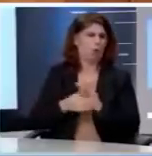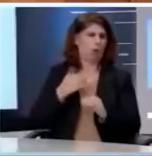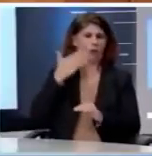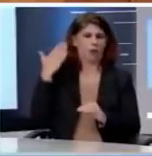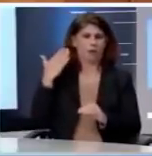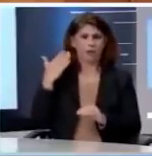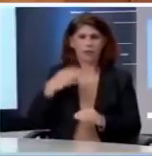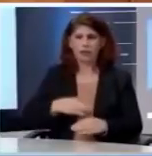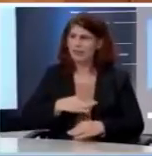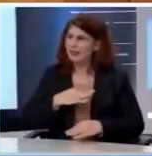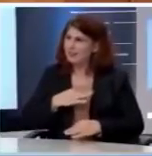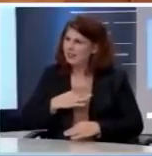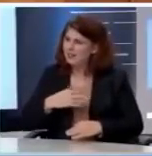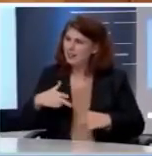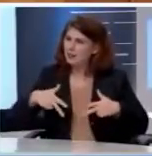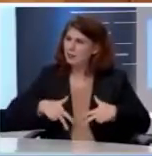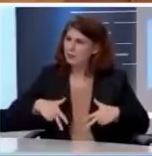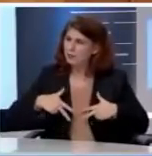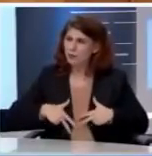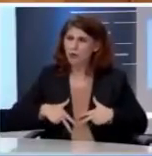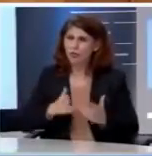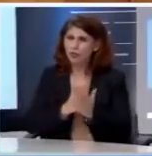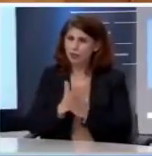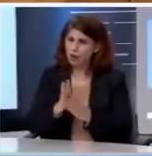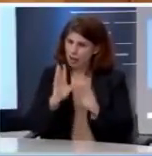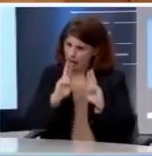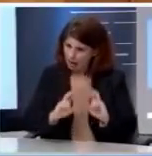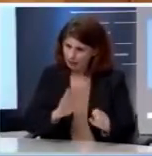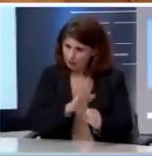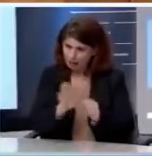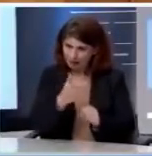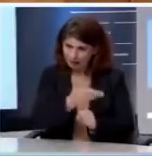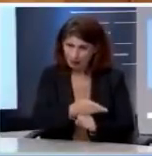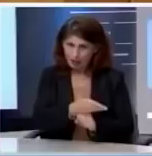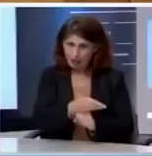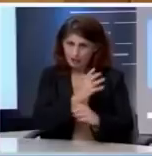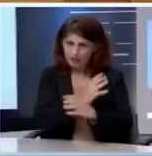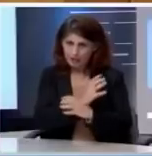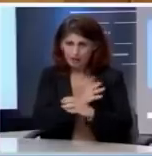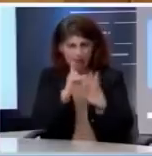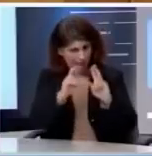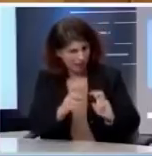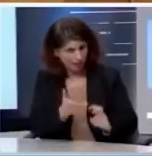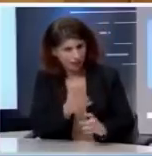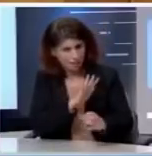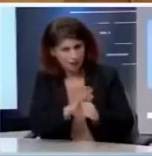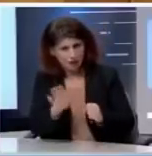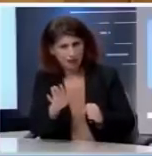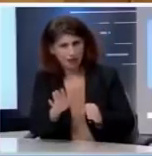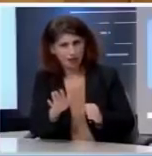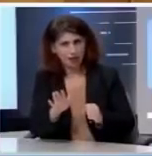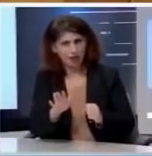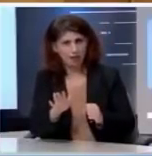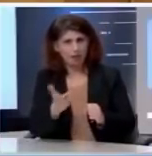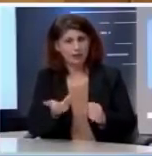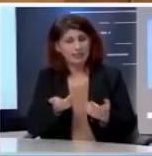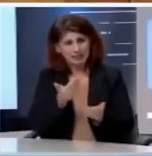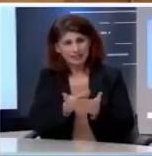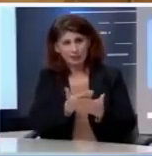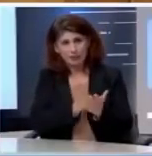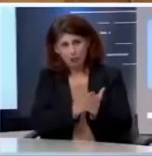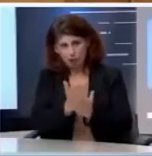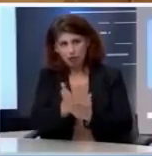Δικαιοσύνης, ελέγχετε την επάρκεια της αγγελέως? Αλήθεια το λέω τώρα. Την ελέγχετε? Την ελέγχετε? Έχετε ζητήσει από τη δικαιοσύνη να την